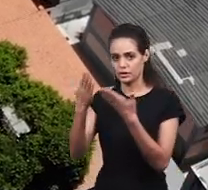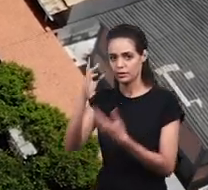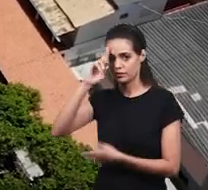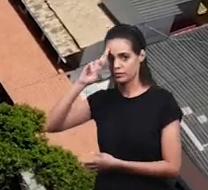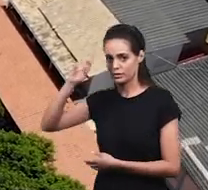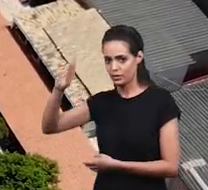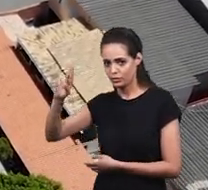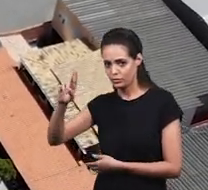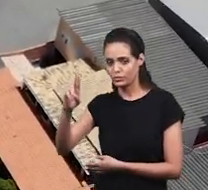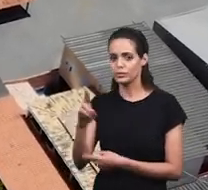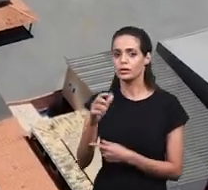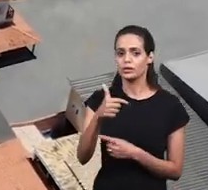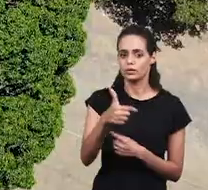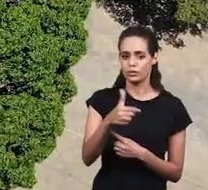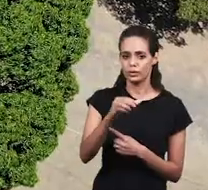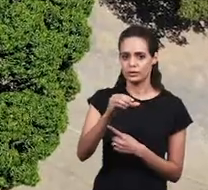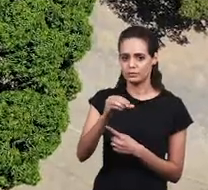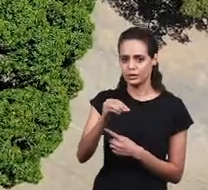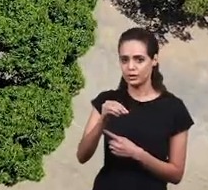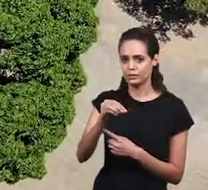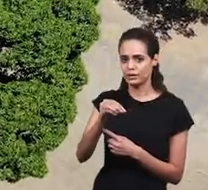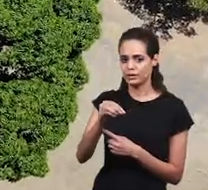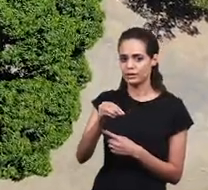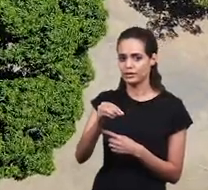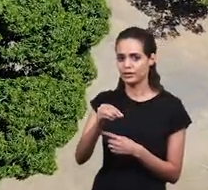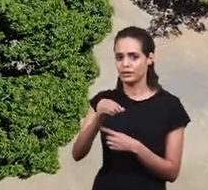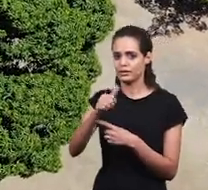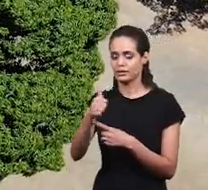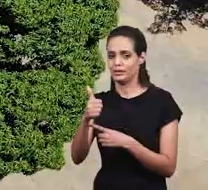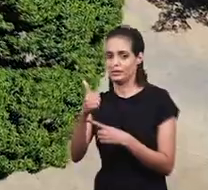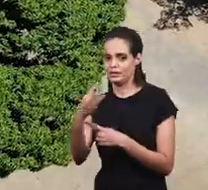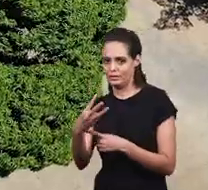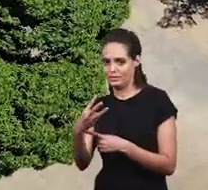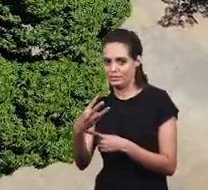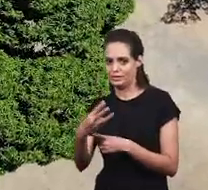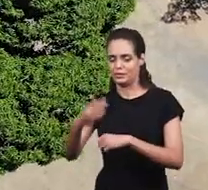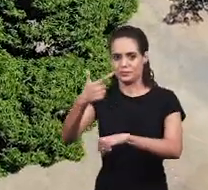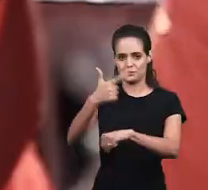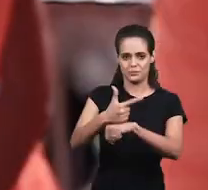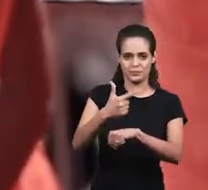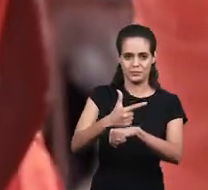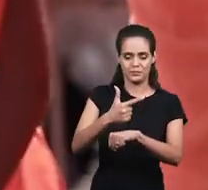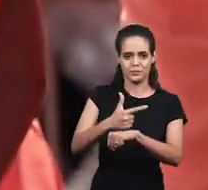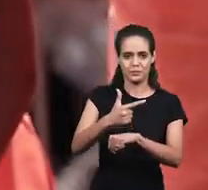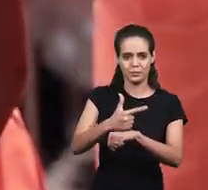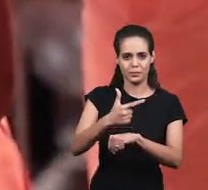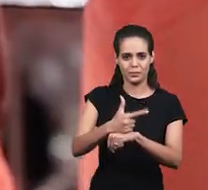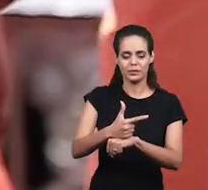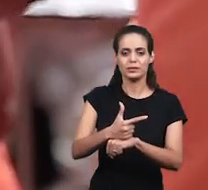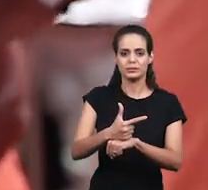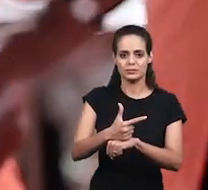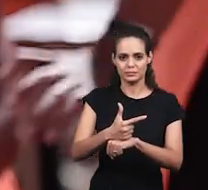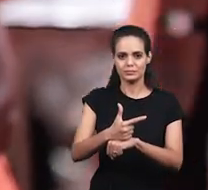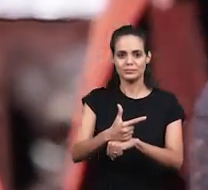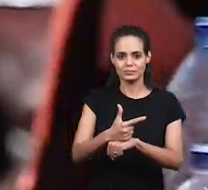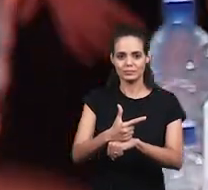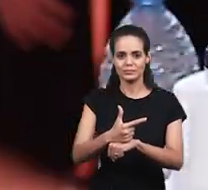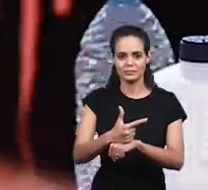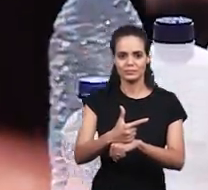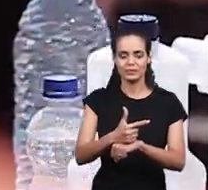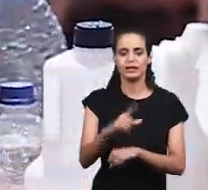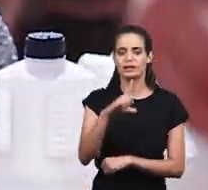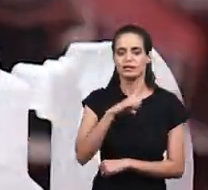2003, avec une aire totale de 21 000 m² et presque 3 000 m² d'aire construite. Le Manaïm de